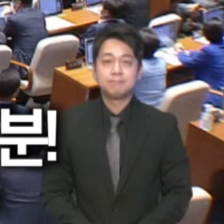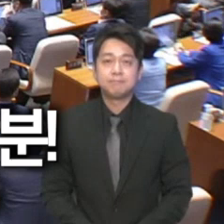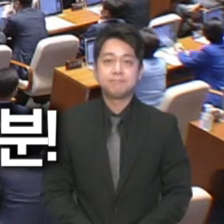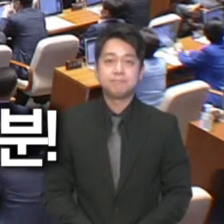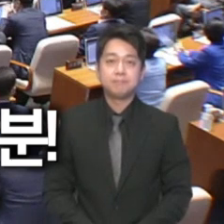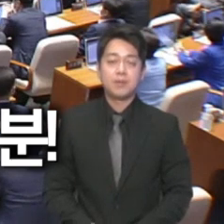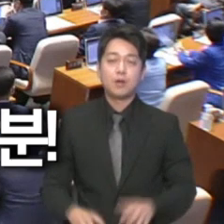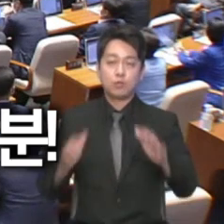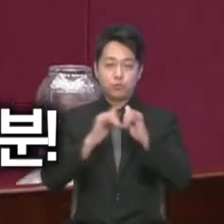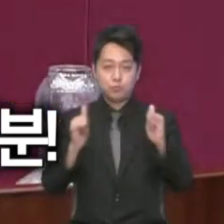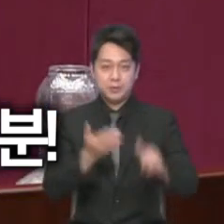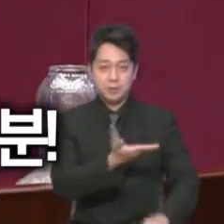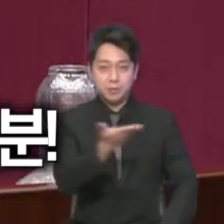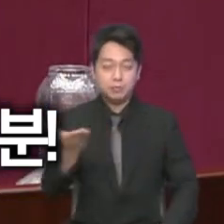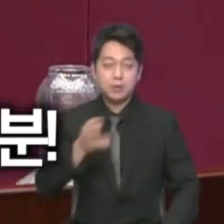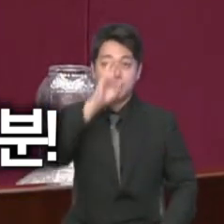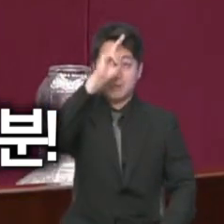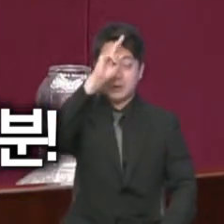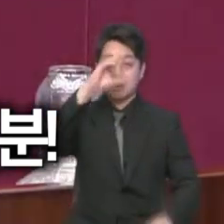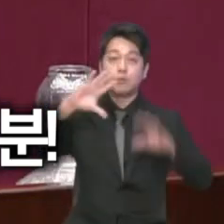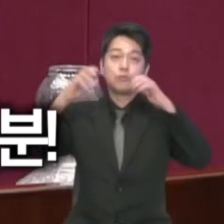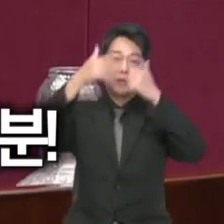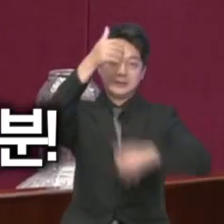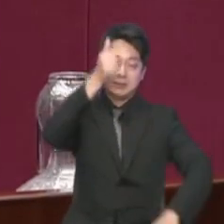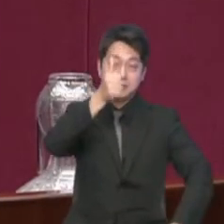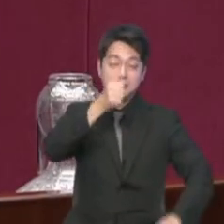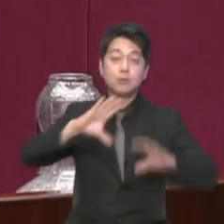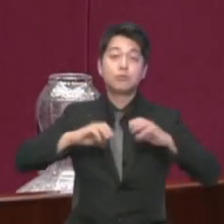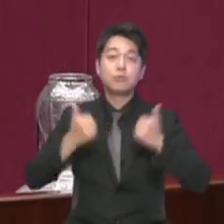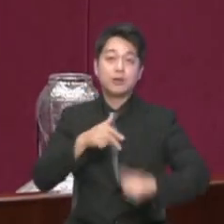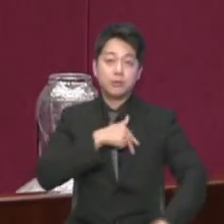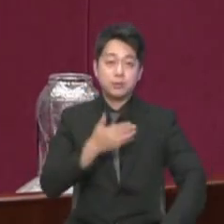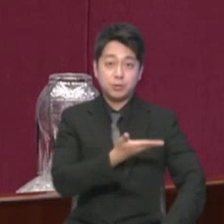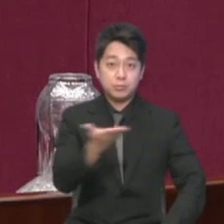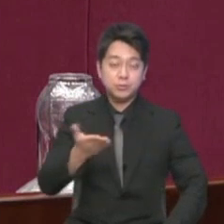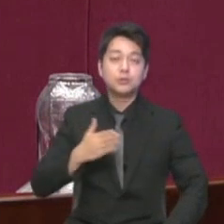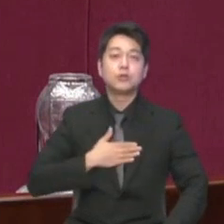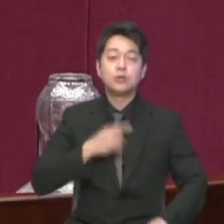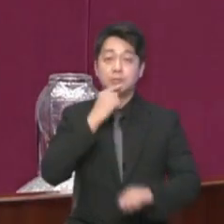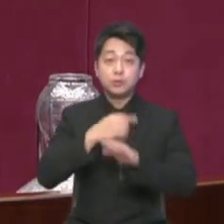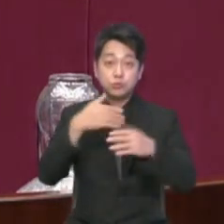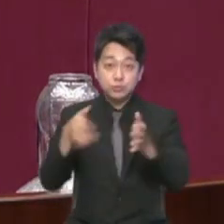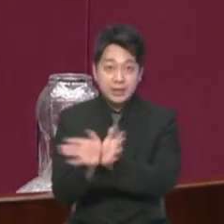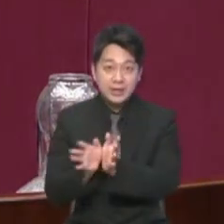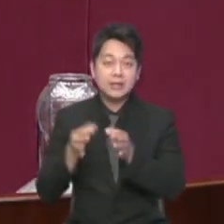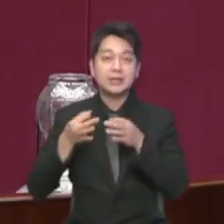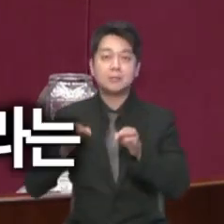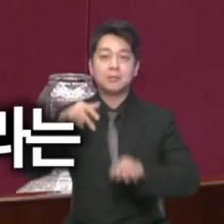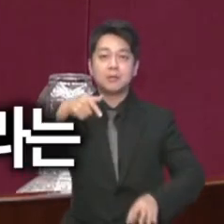존경하는 국민 여러분, 박병석 국회의장님과 선배 동료 의원 여러분, 더불어민주당 부천갑 출신 김경애